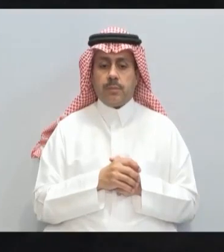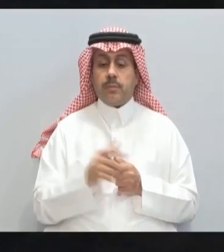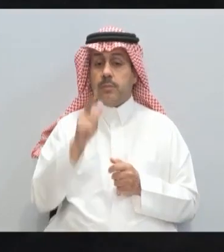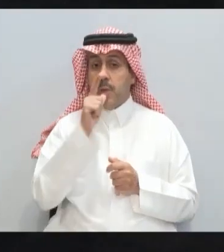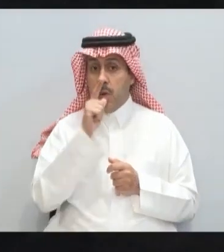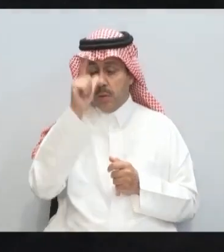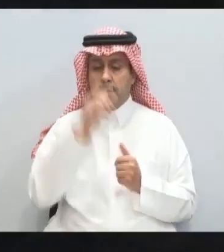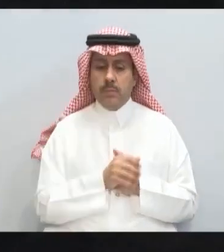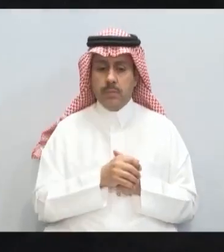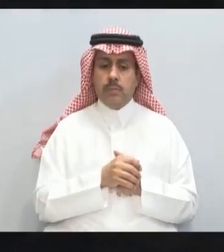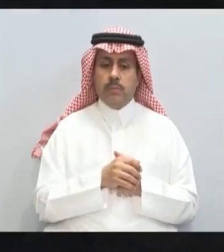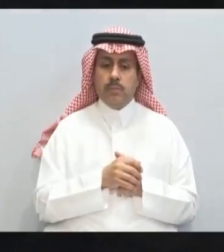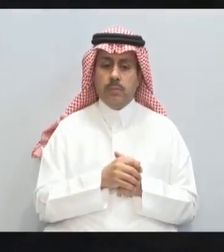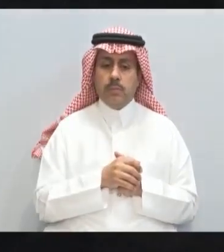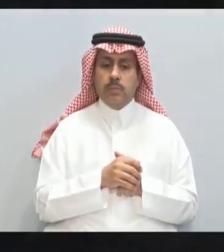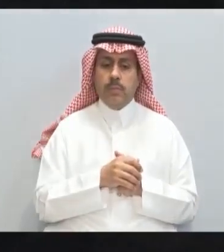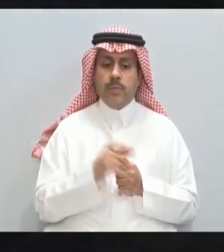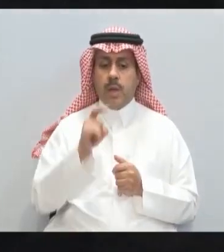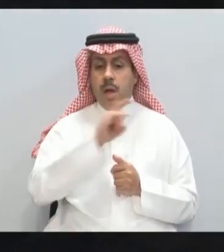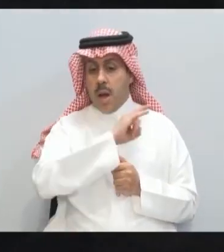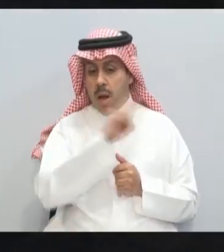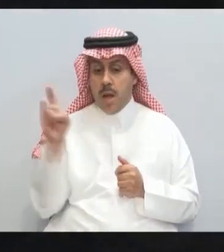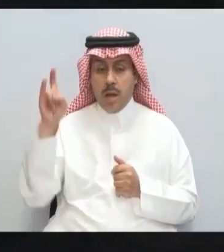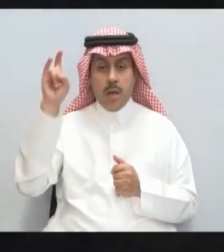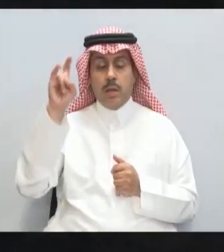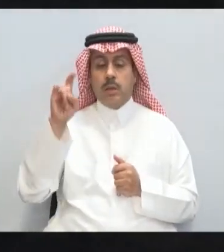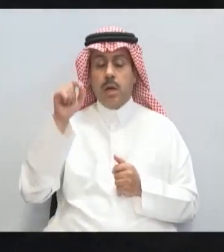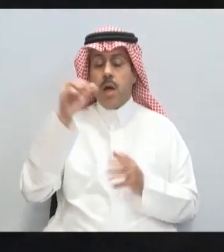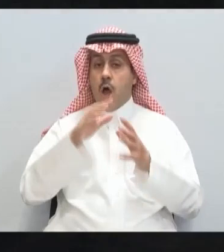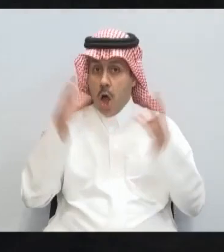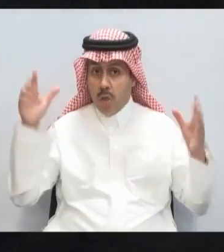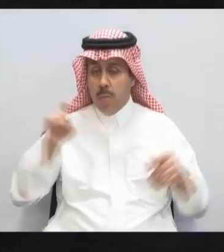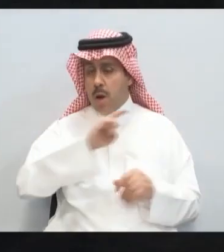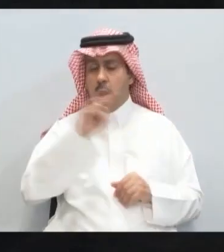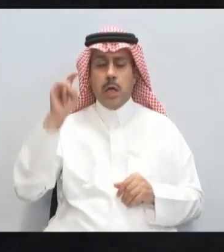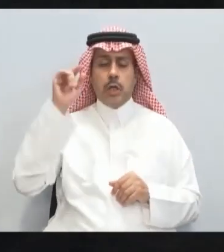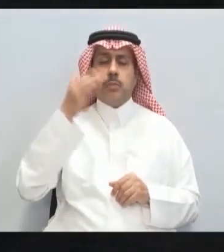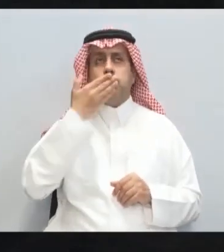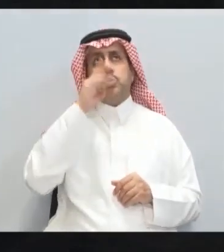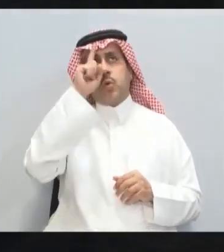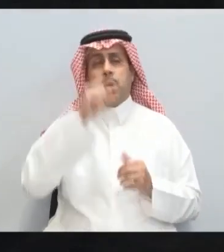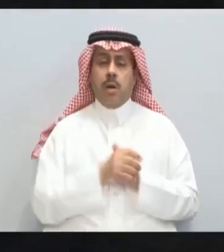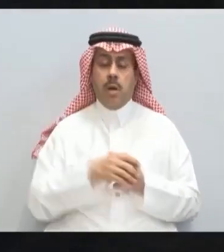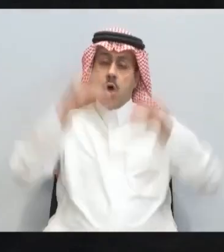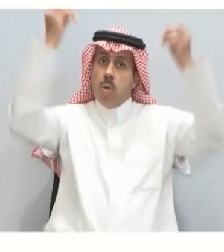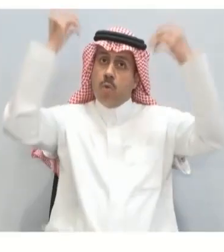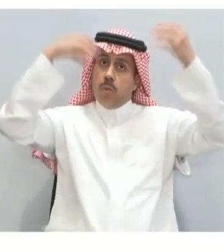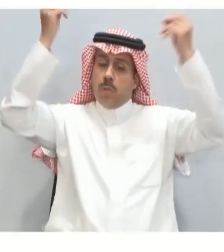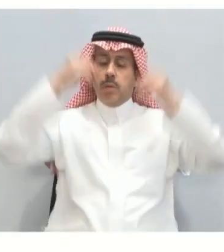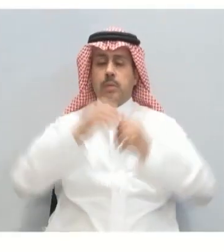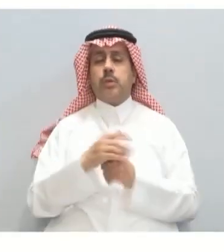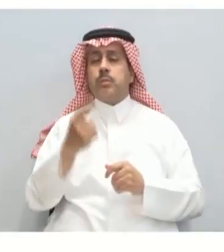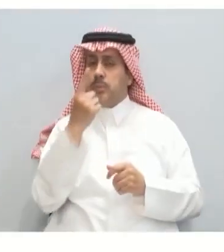قوله تعالى ولكن اكثرهم لا يشكرون اي لا يشكرون الله تعالى المنعم عليهم